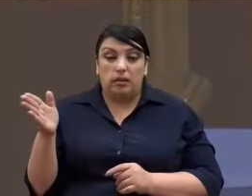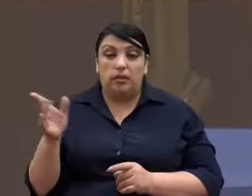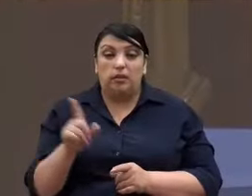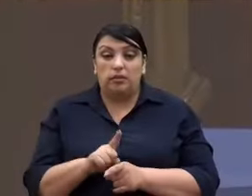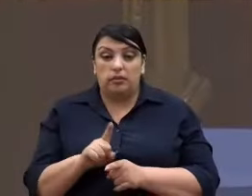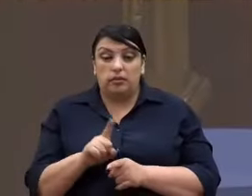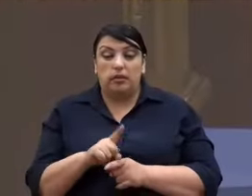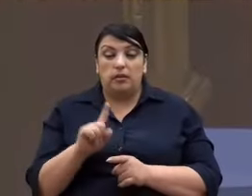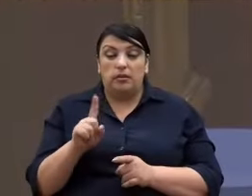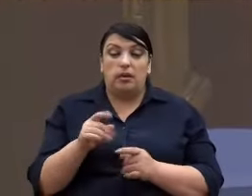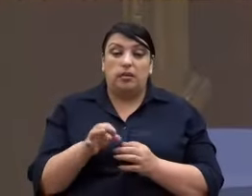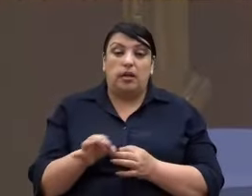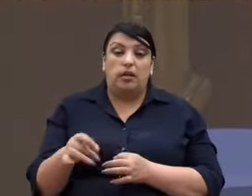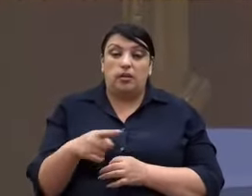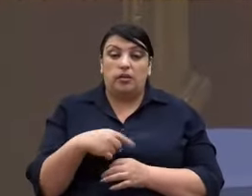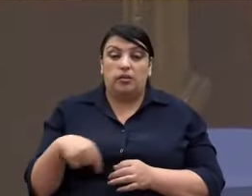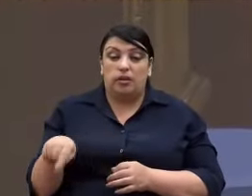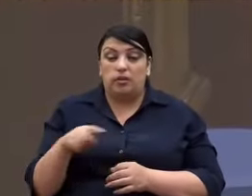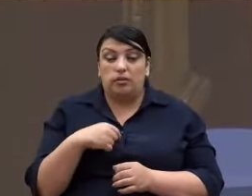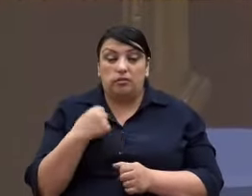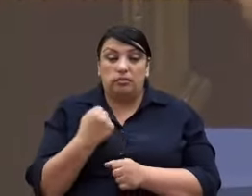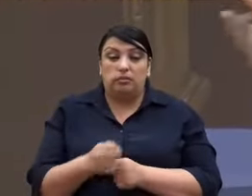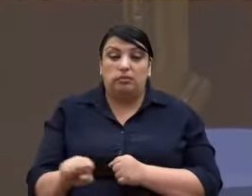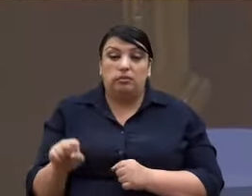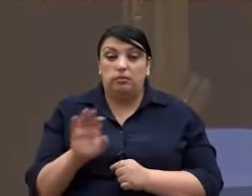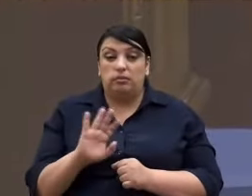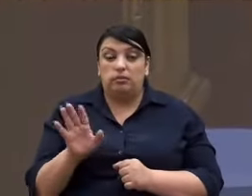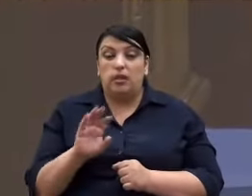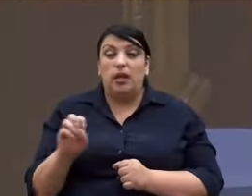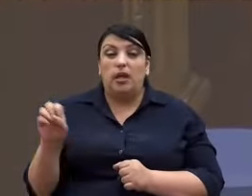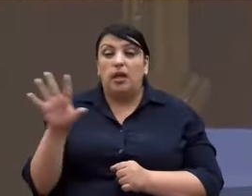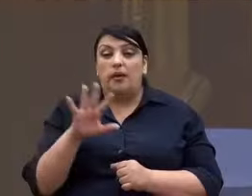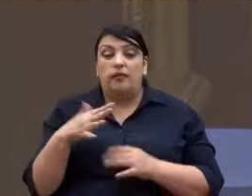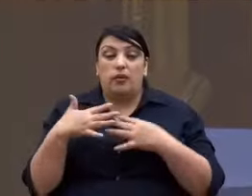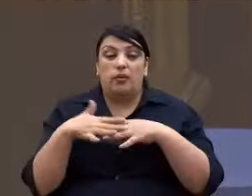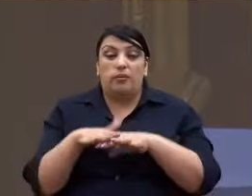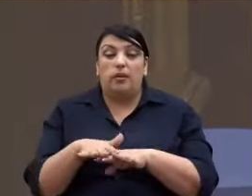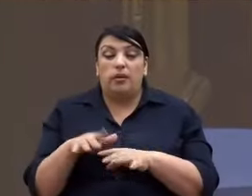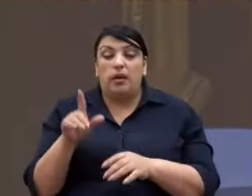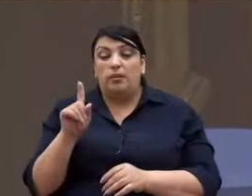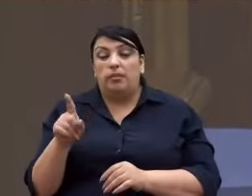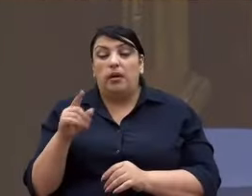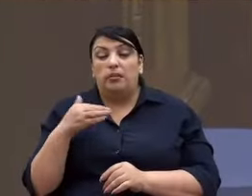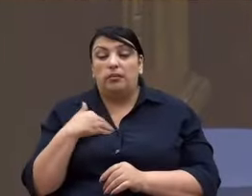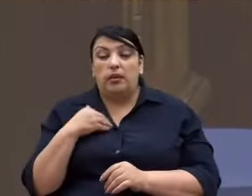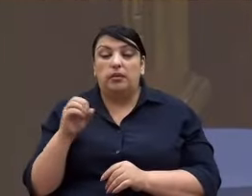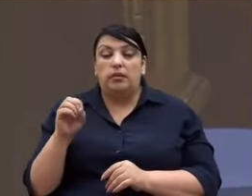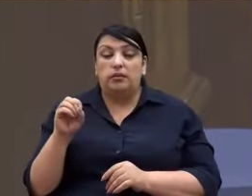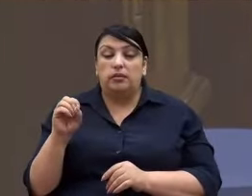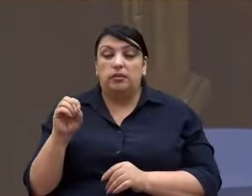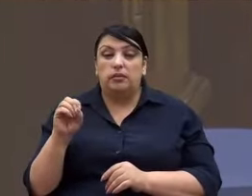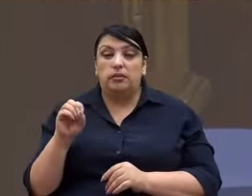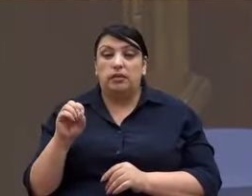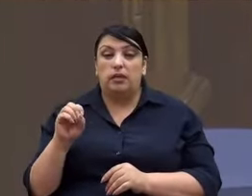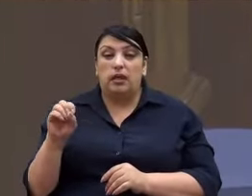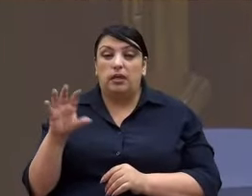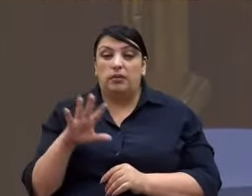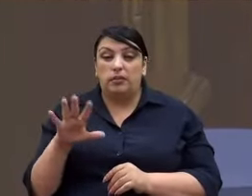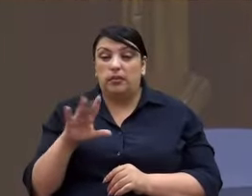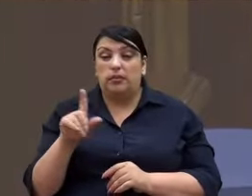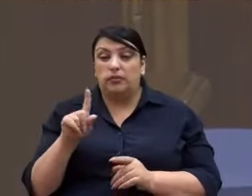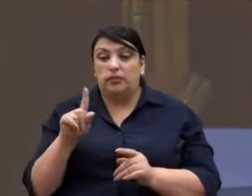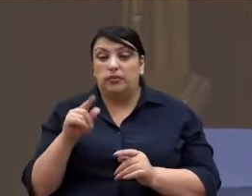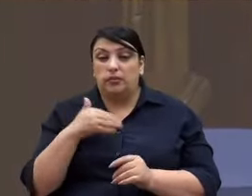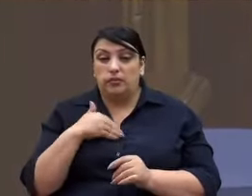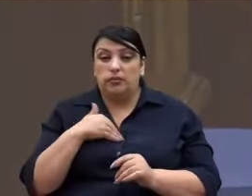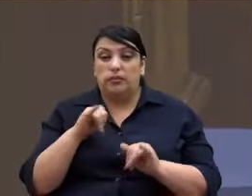ամենևին տարածաշրջանը հակադրել եվրոպական ինտեգրմանը կամ մեր արևմտյան գործընկերների հարաբերությունների